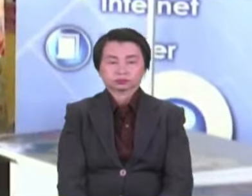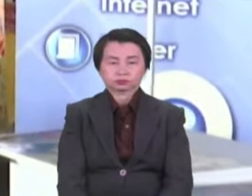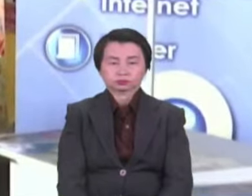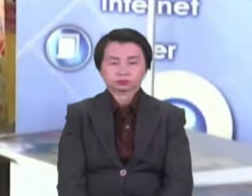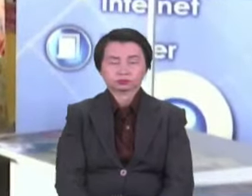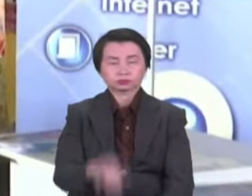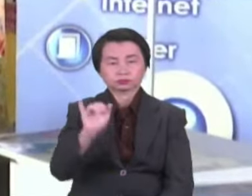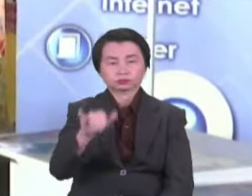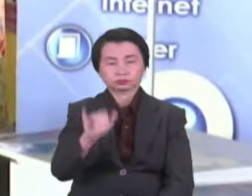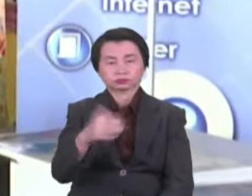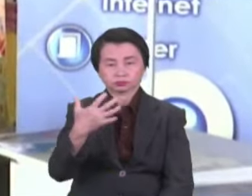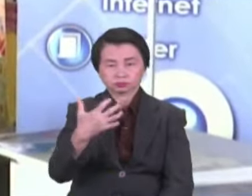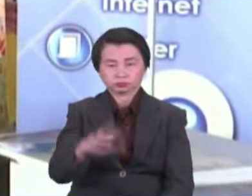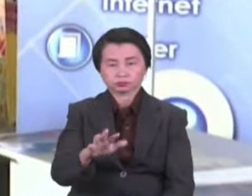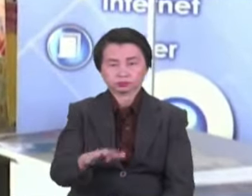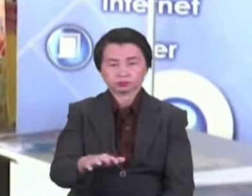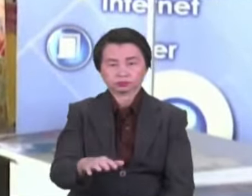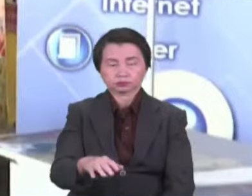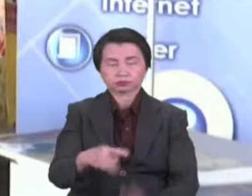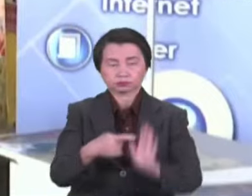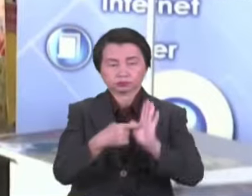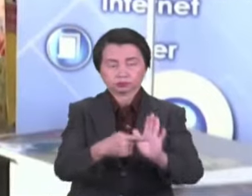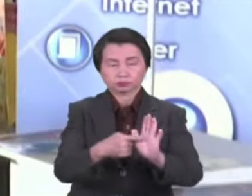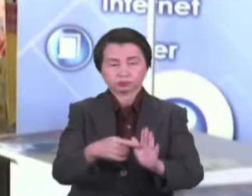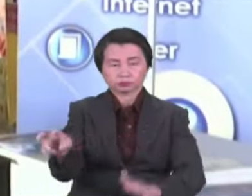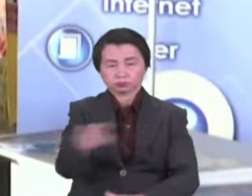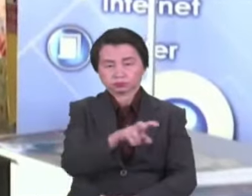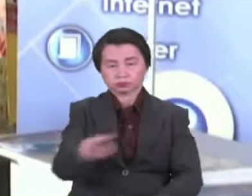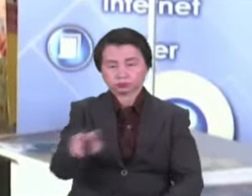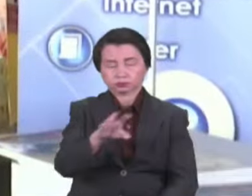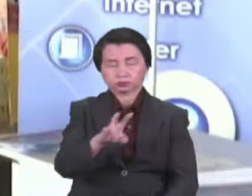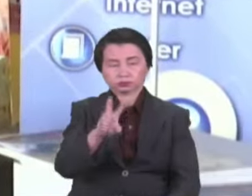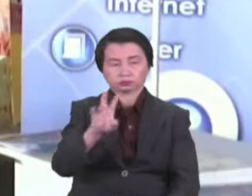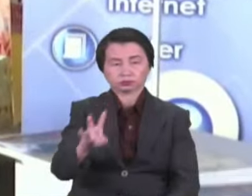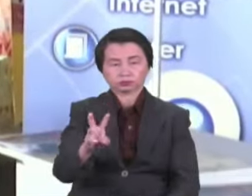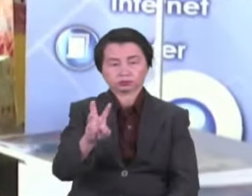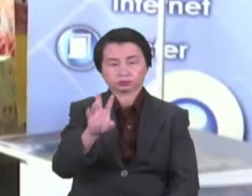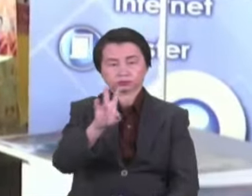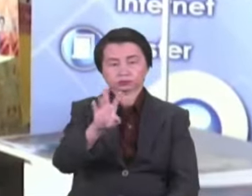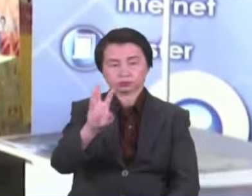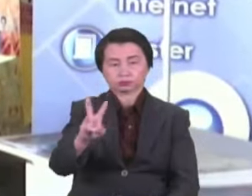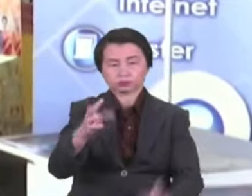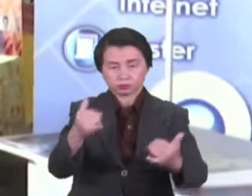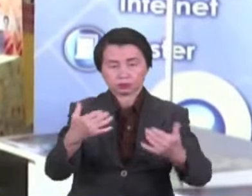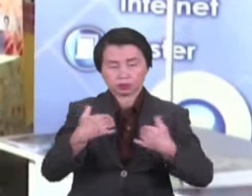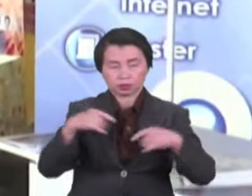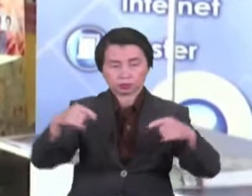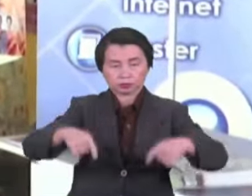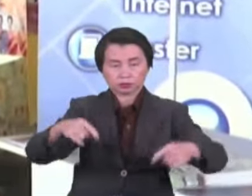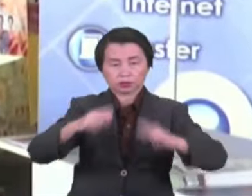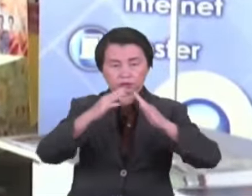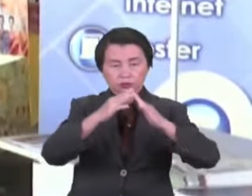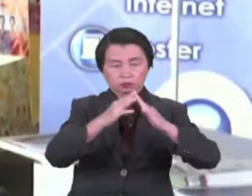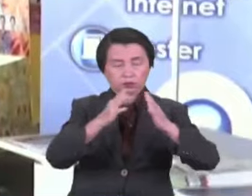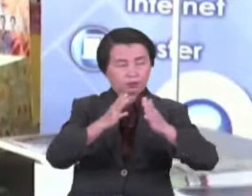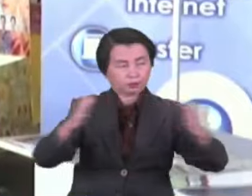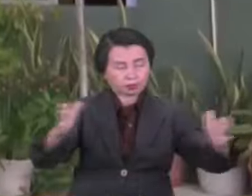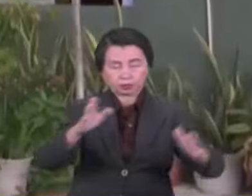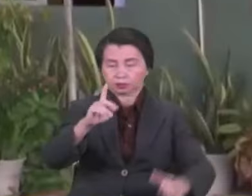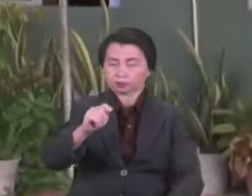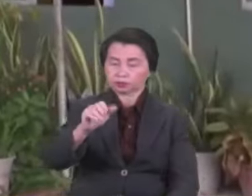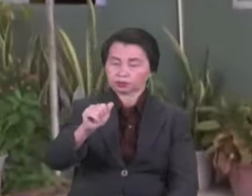Ya, setelah beberapa siri showcase Kembara 76, kali ini kita berada di Tatau Rumah Panjang Vicky,